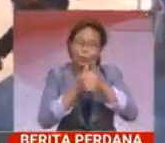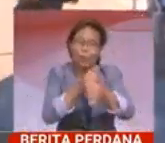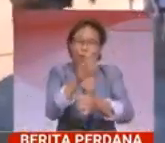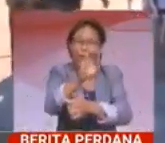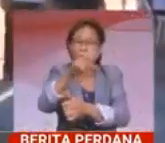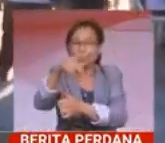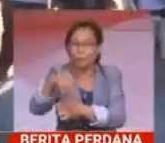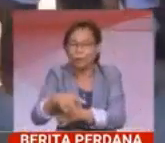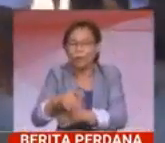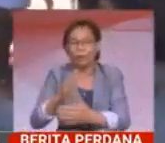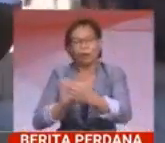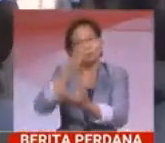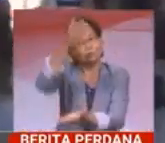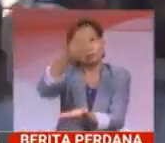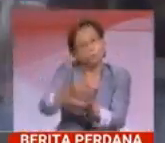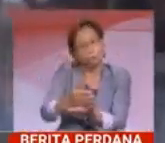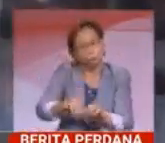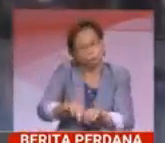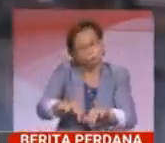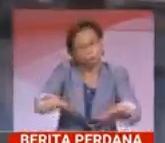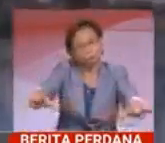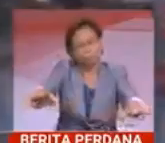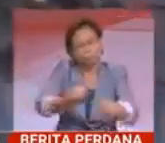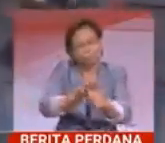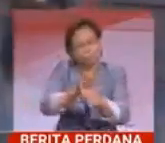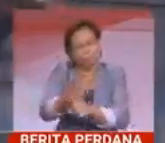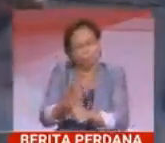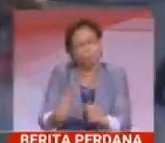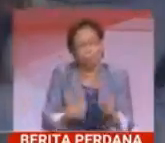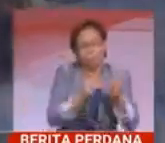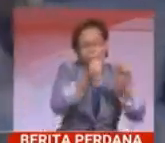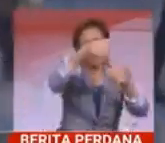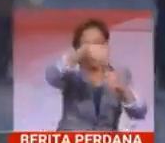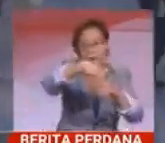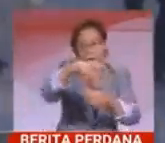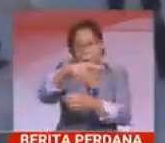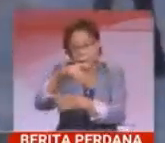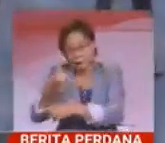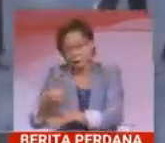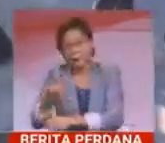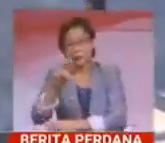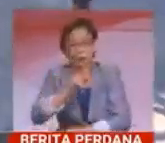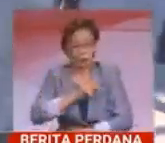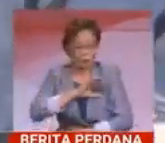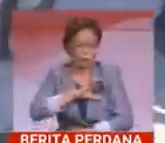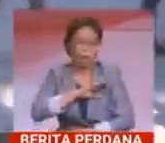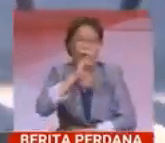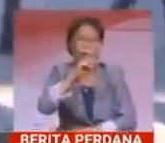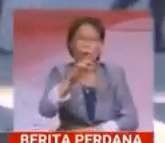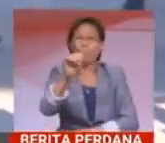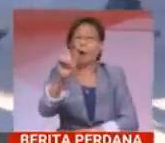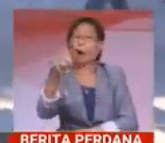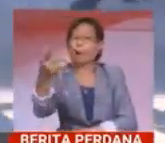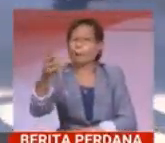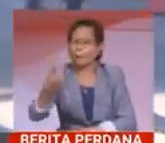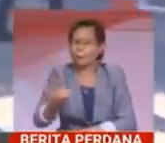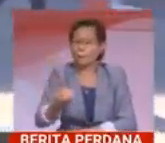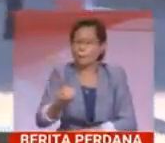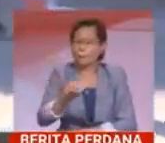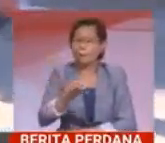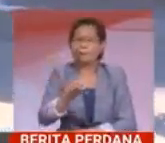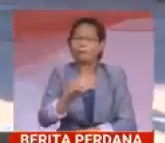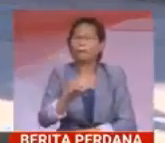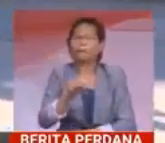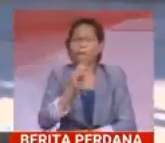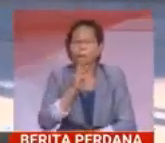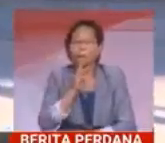ketat mengekang penularan kovix 19 terdahulu dalam sidang idenya ketua polis daerah mualim subscenes tulis demi